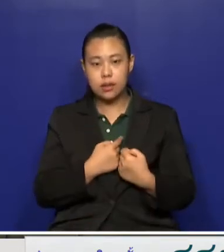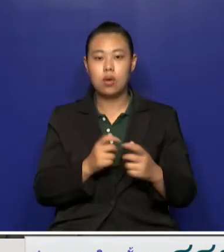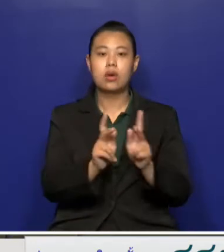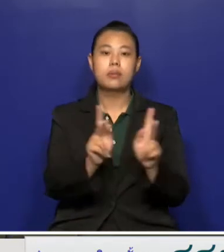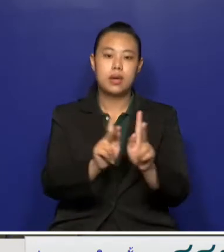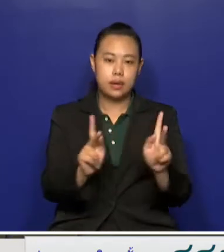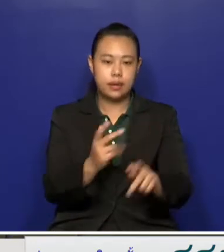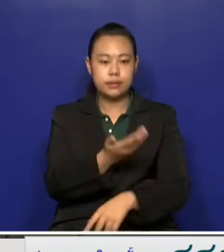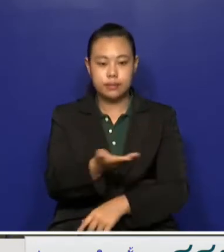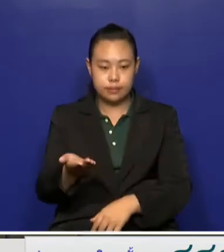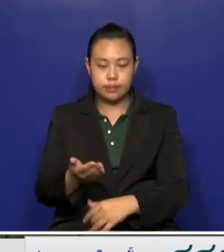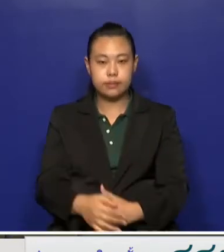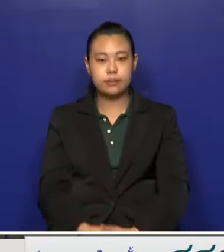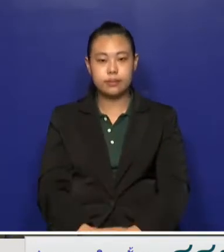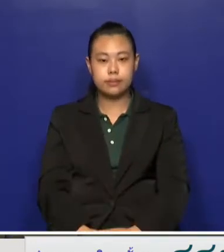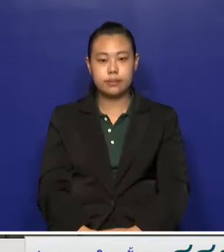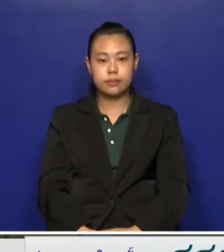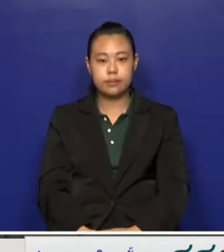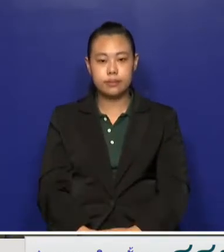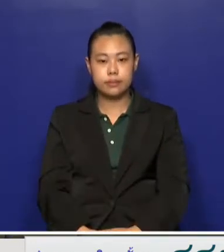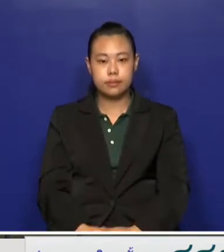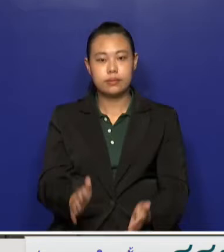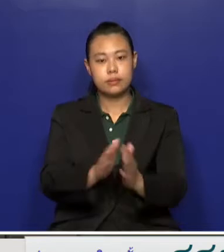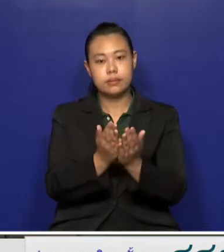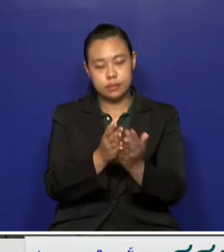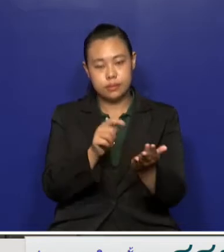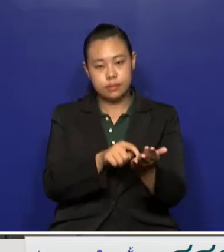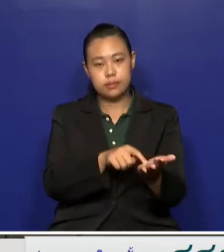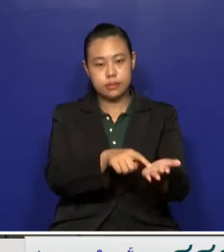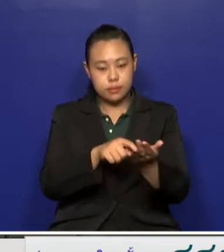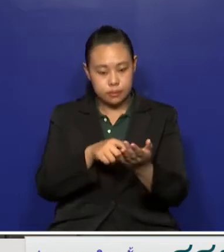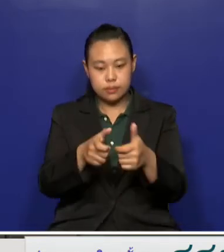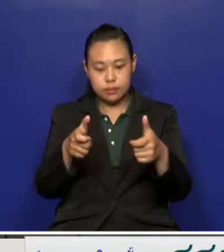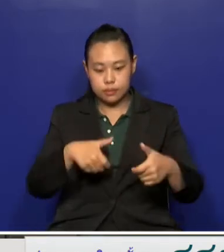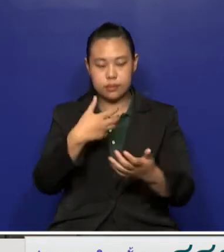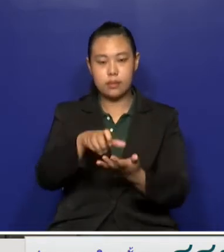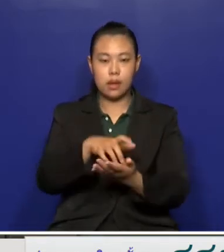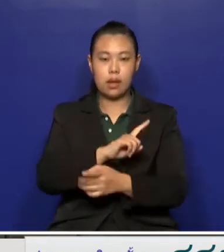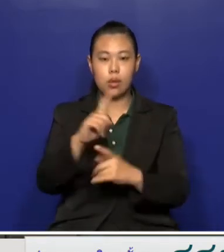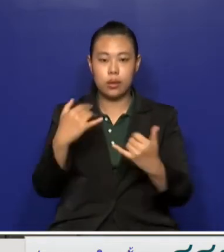การที่นำเอกสารมารายงานในวันนี้นะครับ